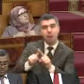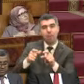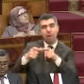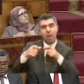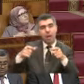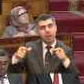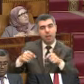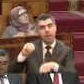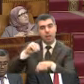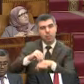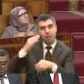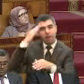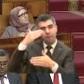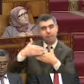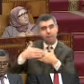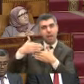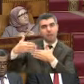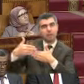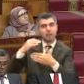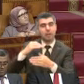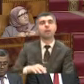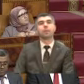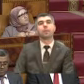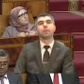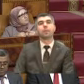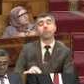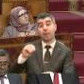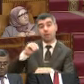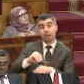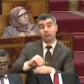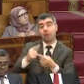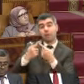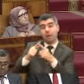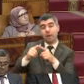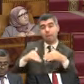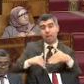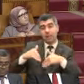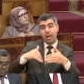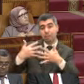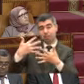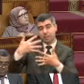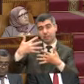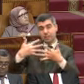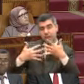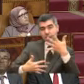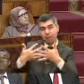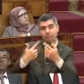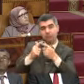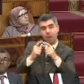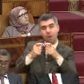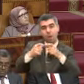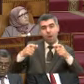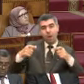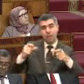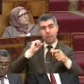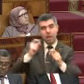ما بين بومال وكنيون، اصلاح النقاط السوداء في الطريق الرابطه ما بين تنغير وحصيه عبر النيف، تقويه وتوسيع الطريق الرابطه ما بين تنغير